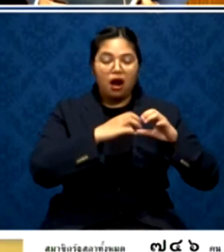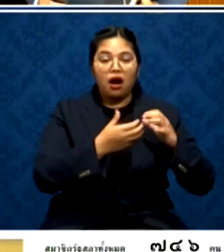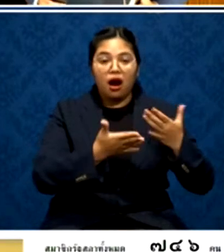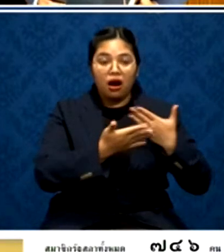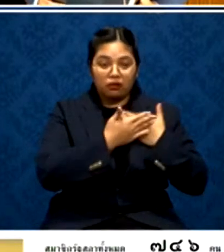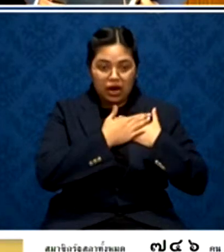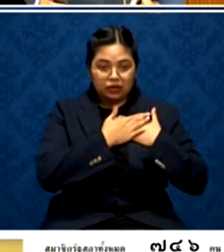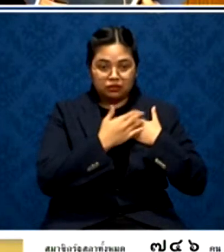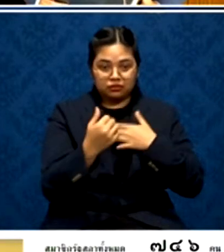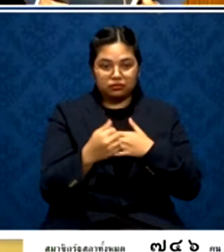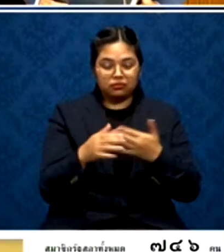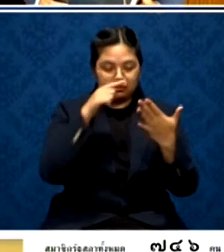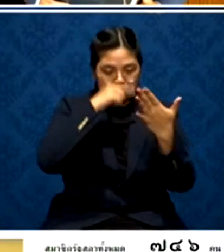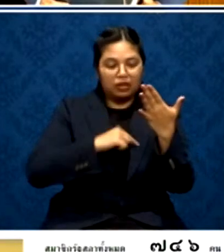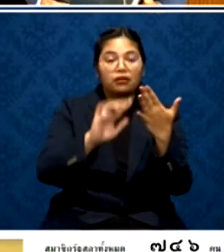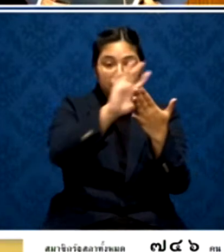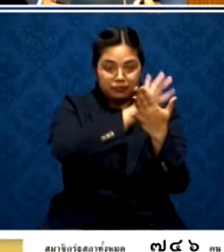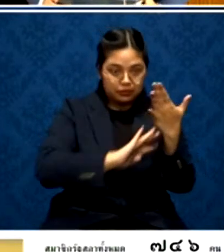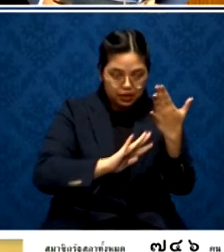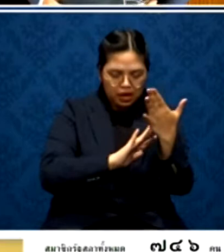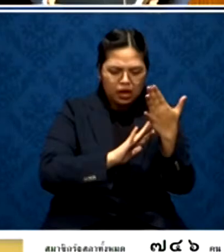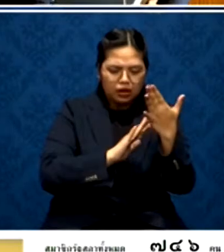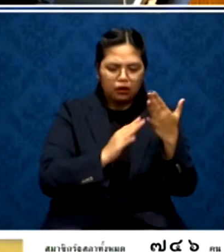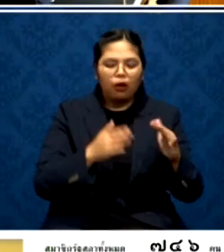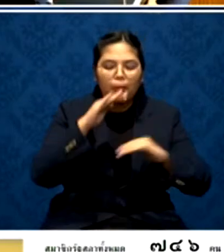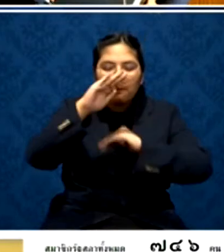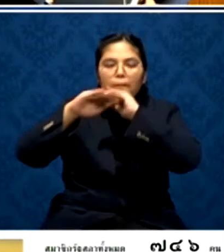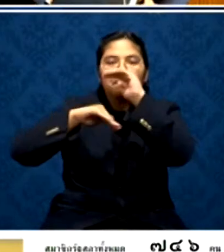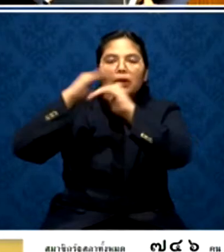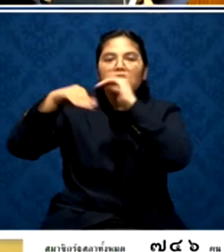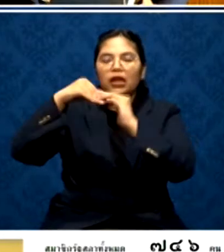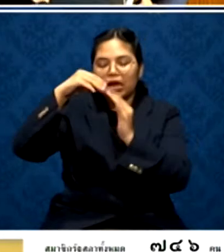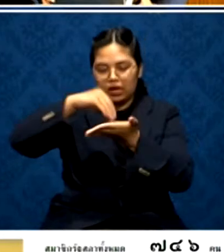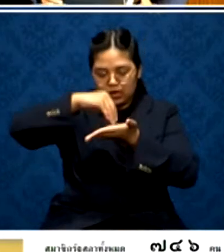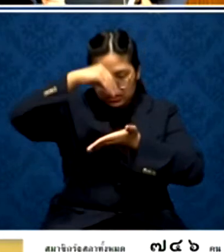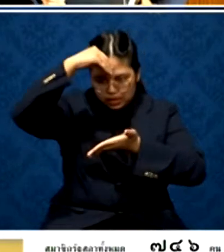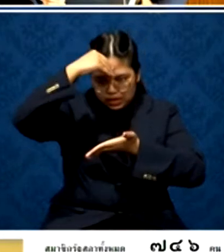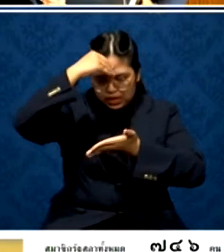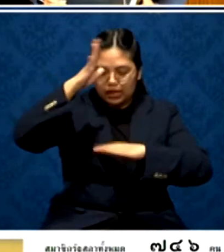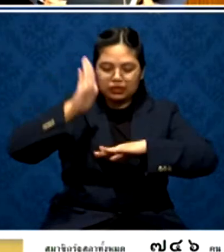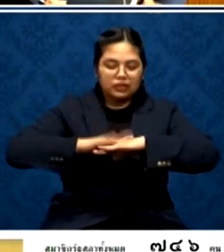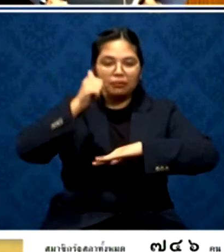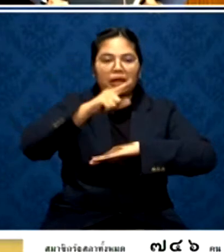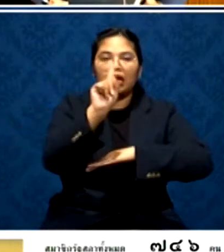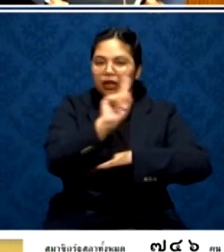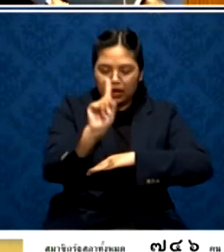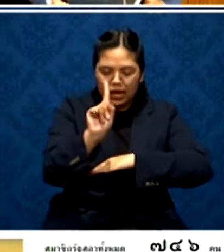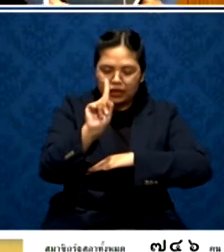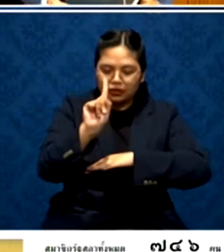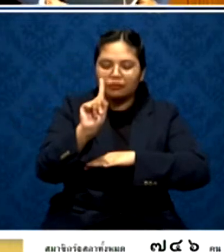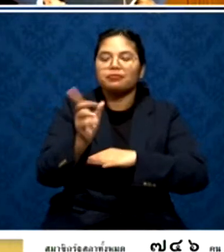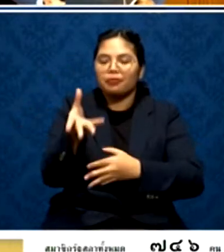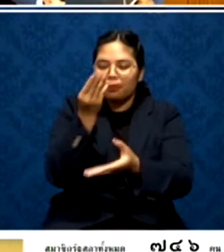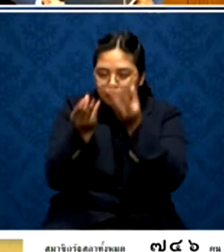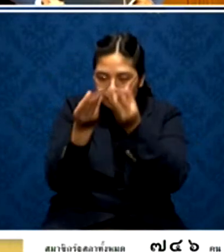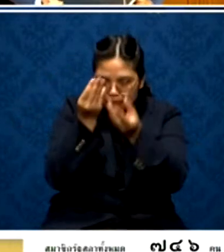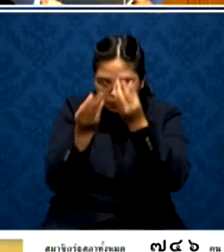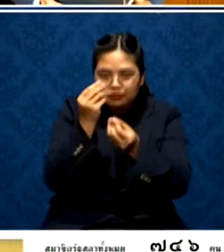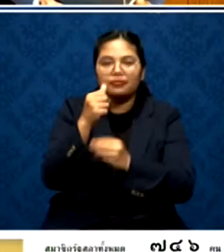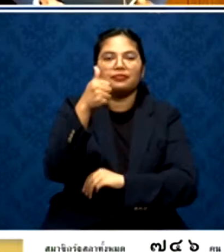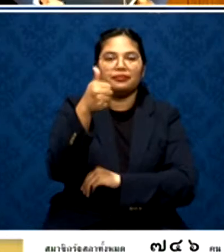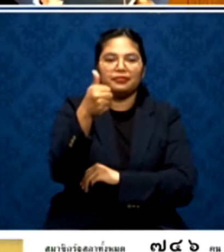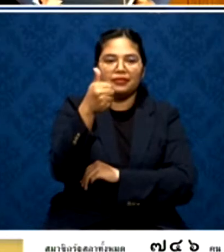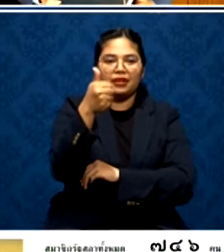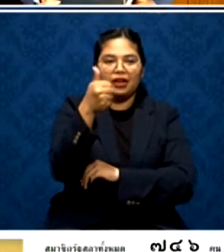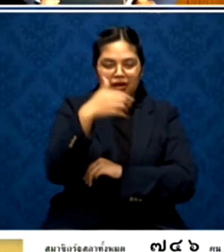ริมสร้างศักยภาพของผู้เรียนตามความถนัดส่งเสริมการอ่านเพื่อสร้างอนาคตสร้าง